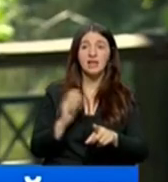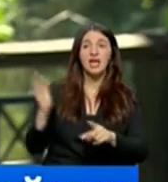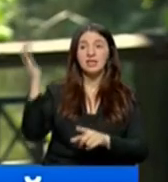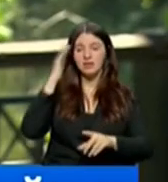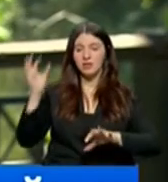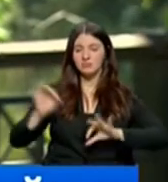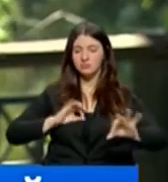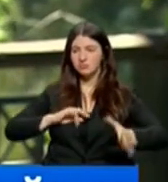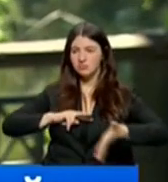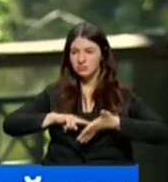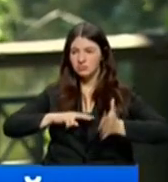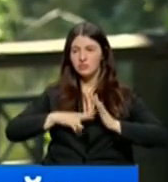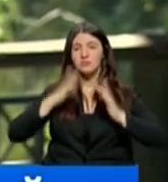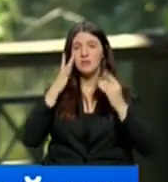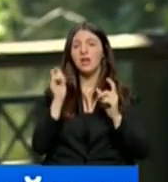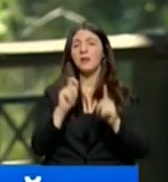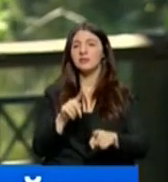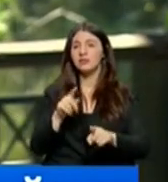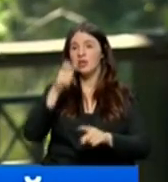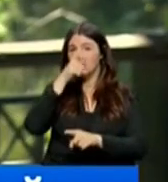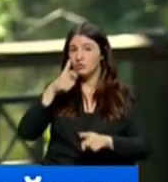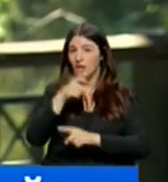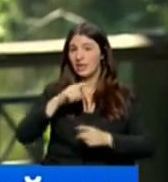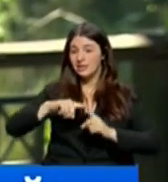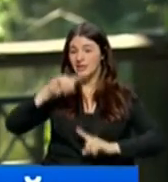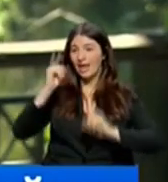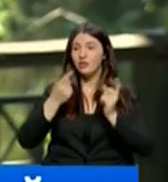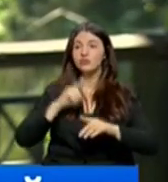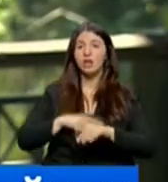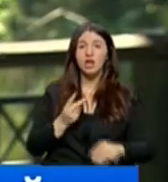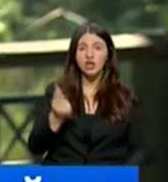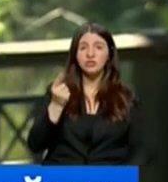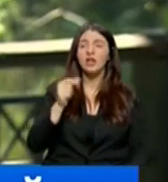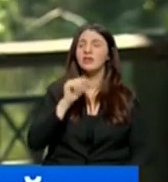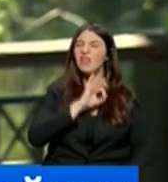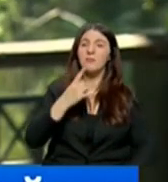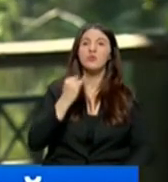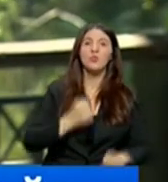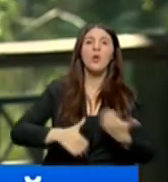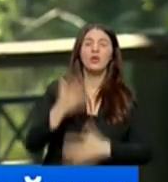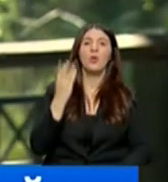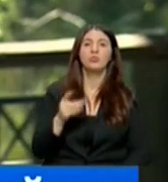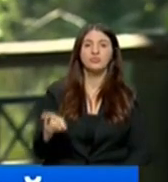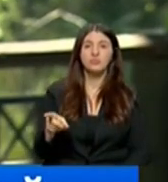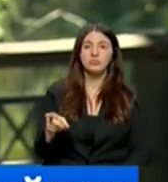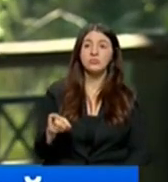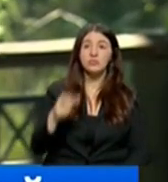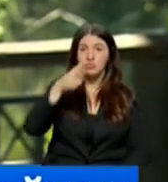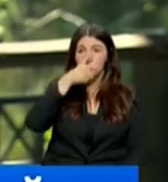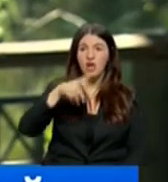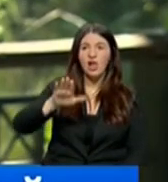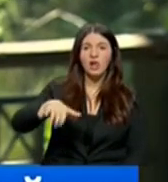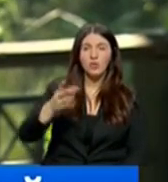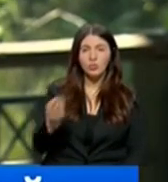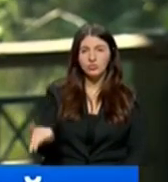Temel stratejileri belirlersiniz. Türkiye teknoloji çağını kaçırırsa tam bir felaket olur. Türkiye